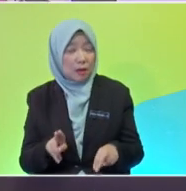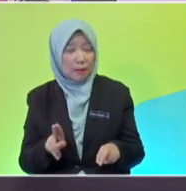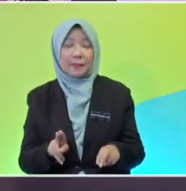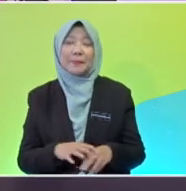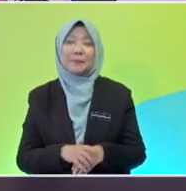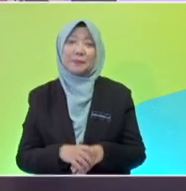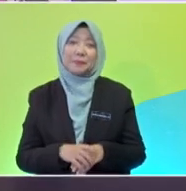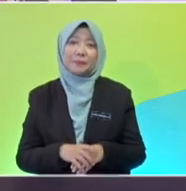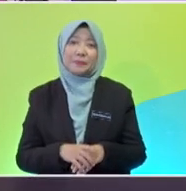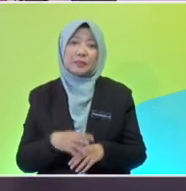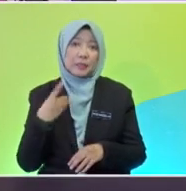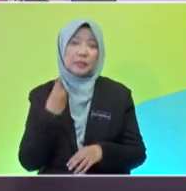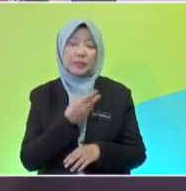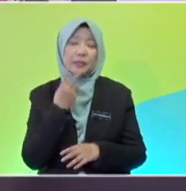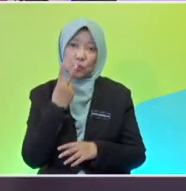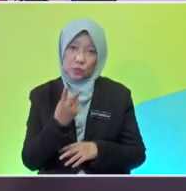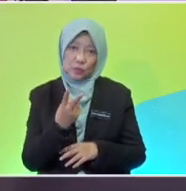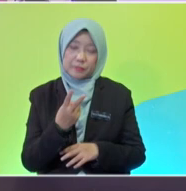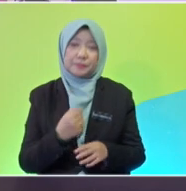pergi sebenarnya